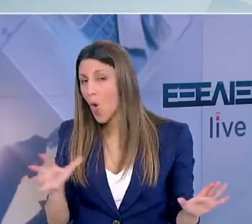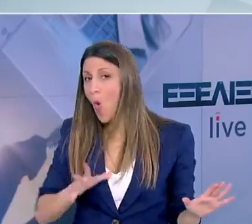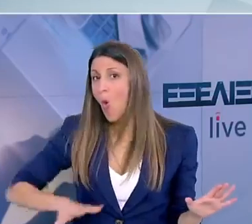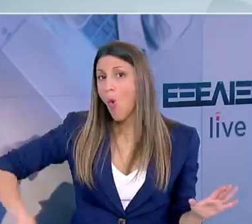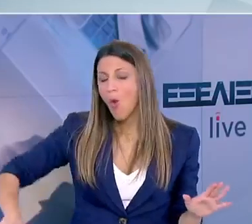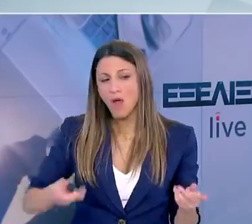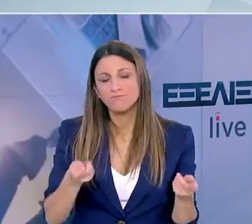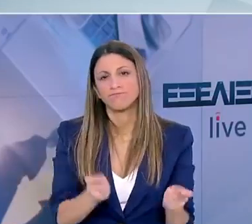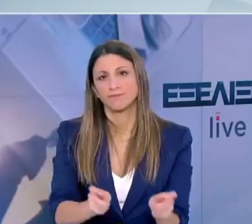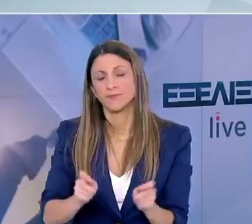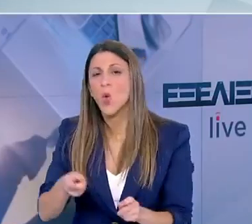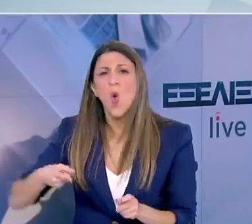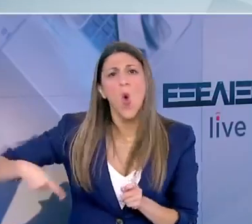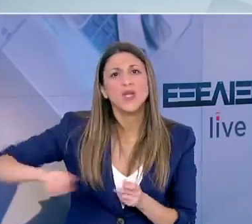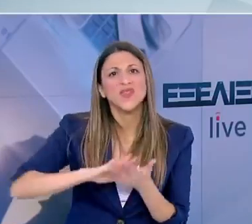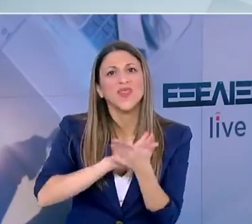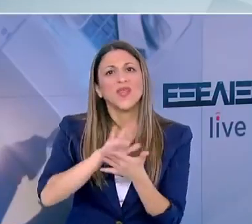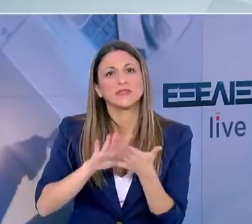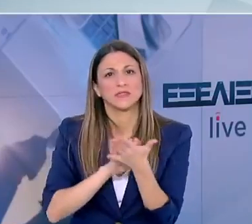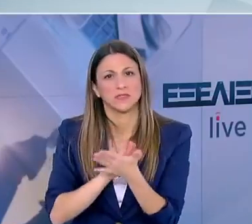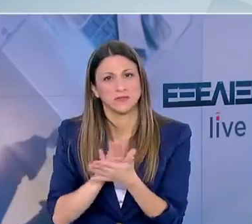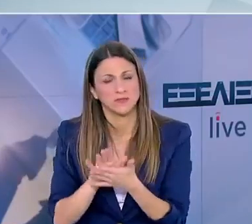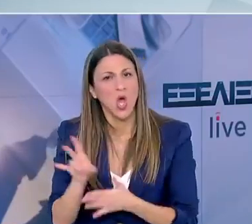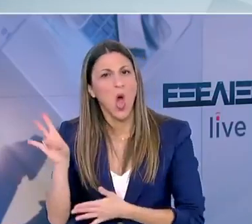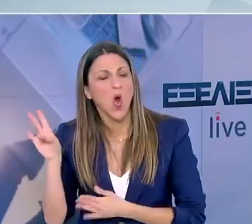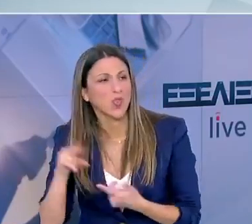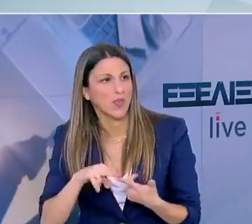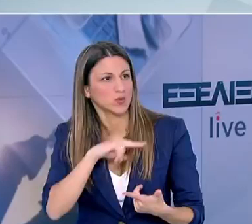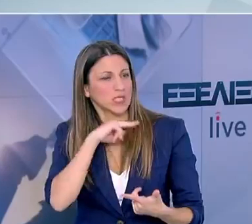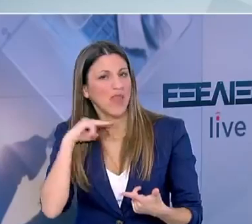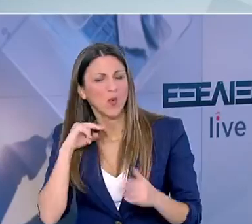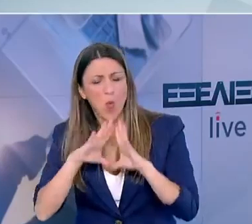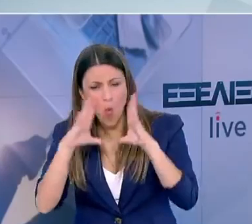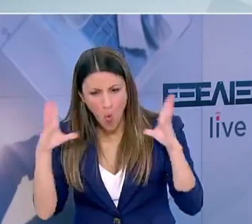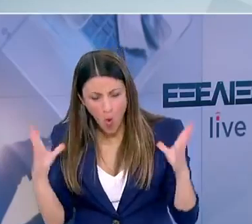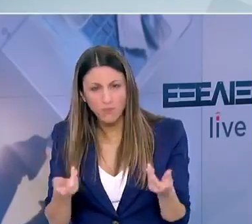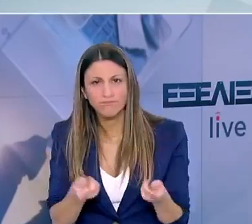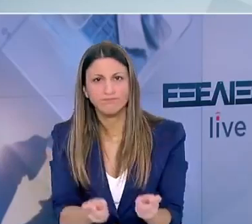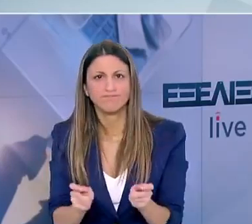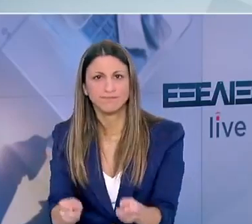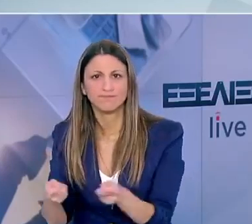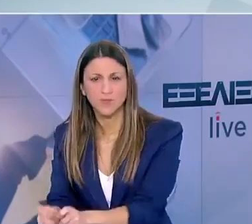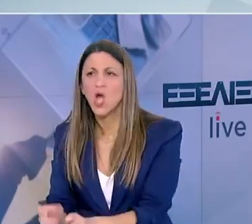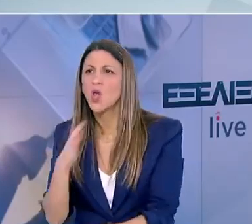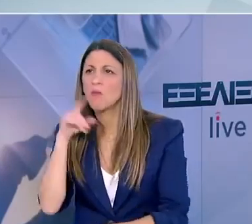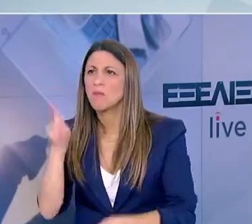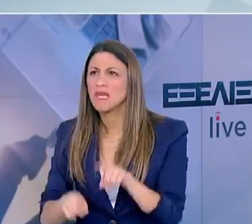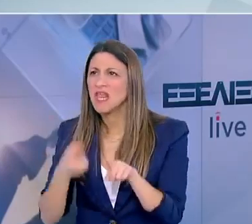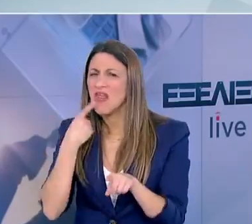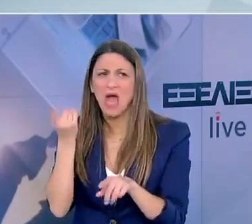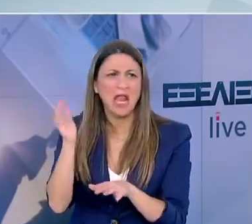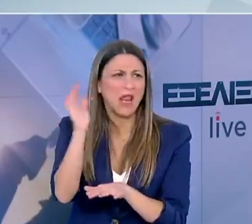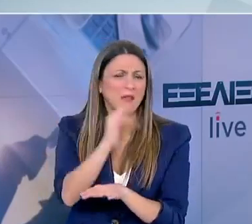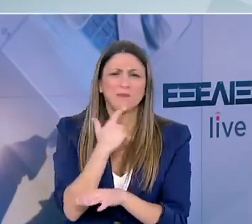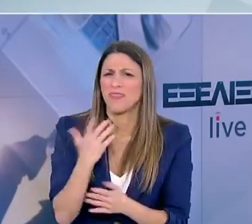για όλα τα δόγματα και όλες τις θρησκείες. Ως εκ τούτου, διάφορα σχόλια που γράφονται ή ακούγονται είναι παντελώς